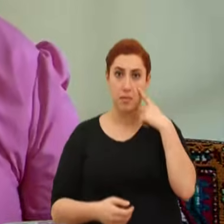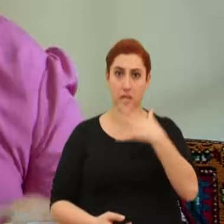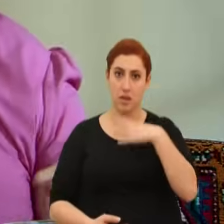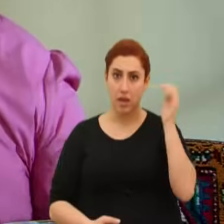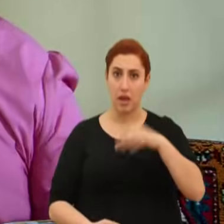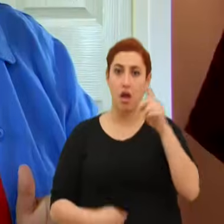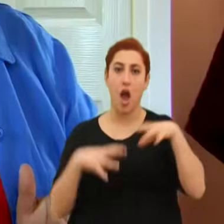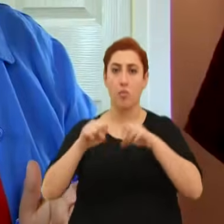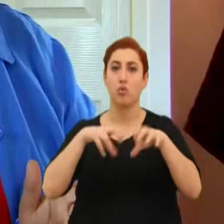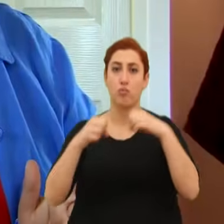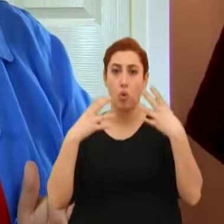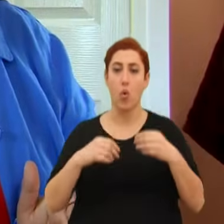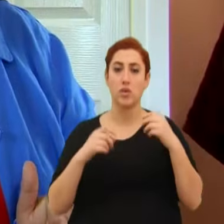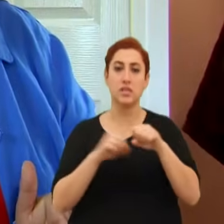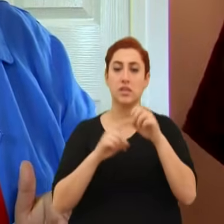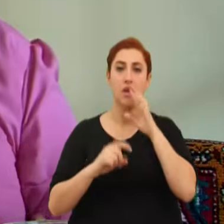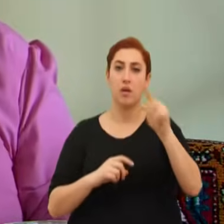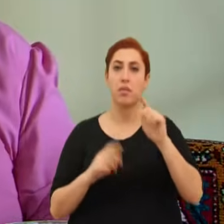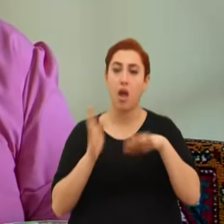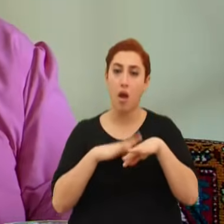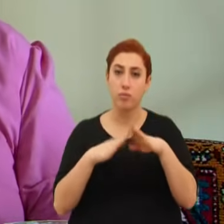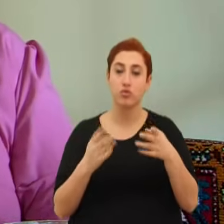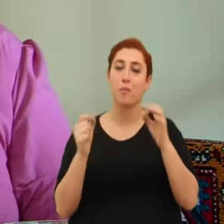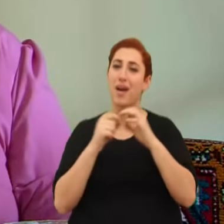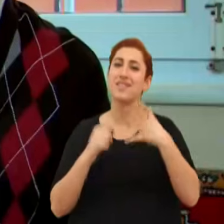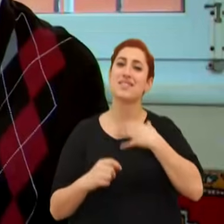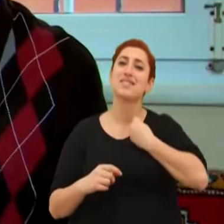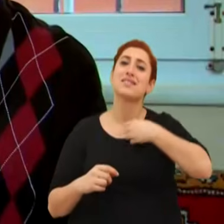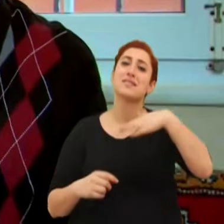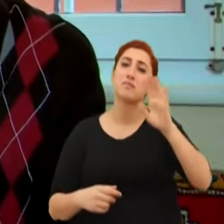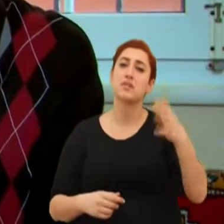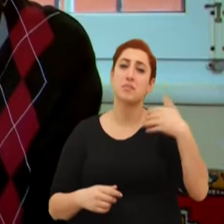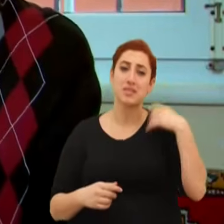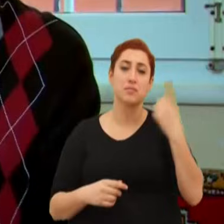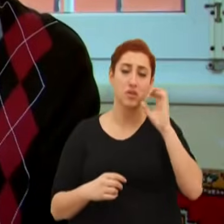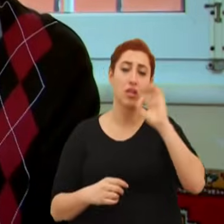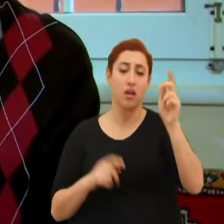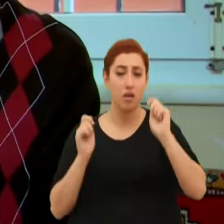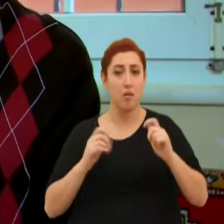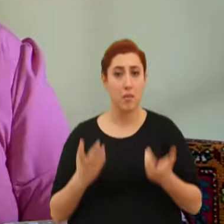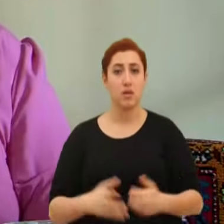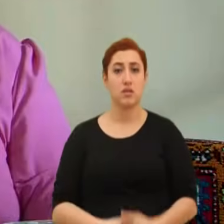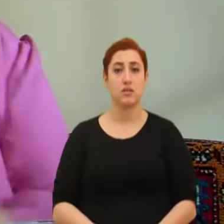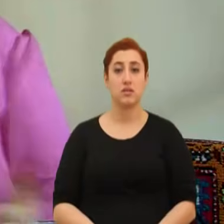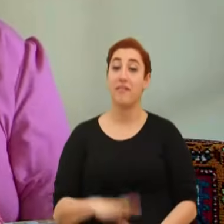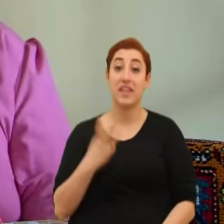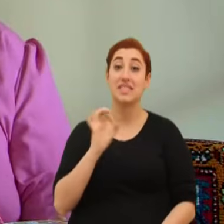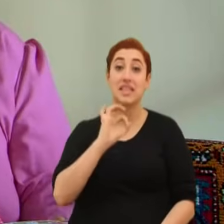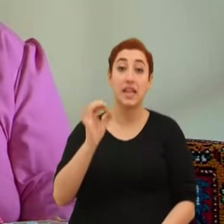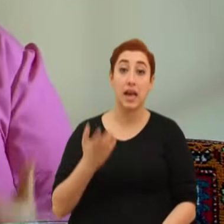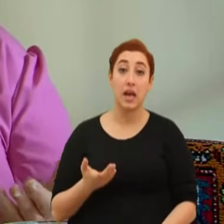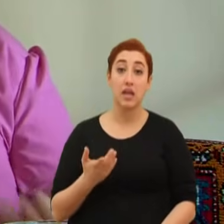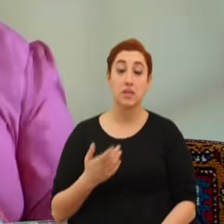gel. Sen hamuru yoğuruyor mu yoksa yak mı atıyorsun ya ne yapıyorsun? Ya Badire sıkma canını canım. Biz de bir şey takarız elbette ya. Nasıl